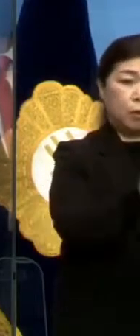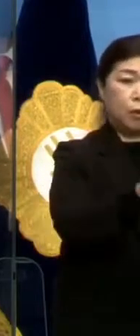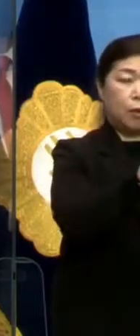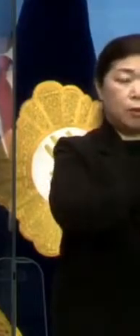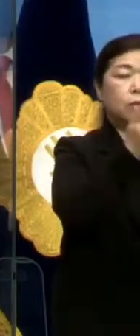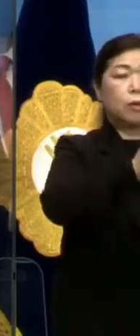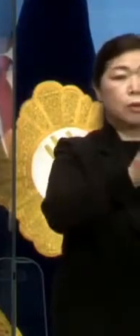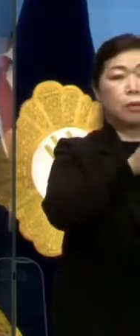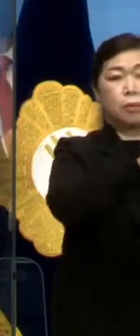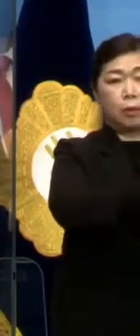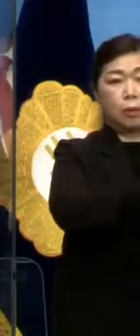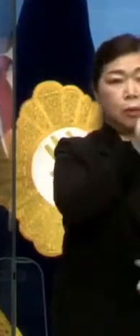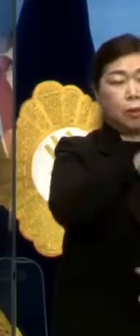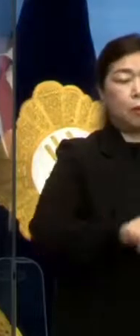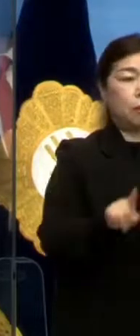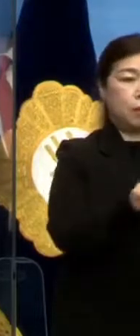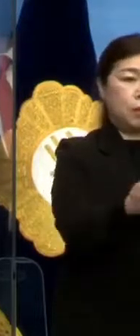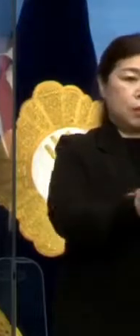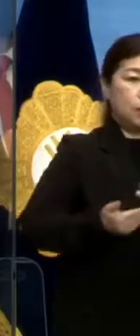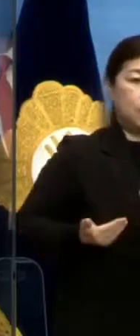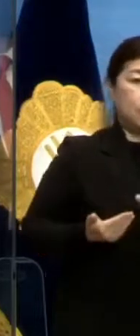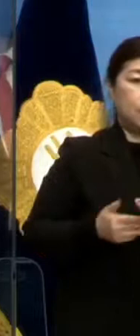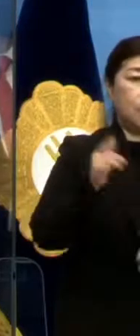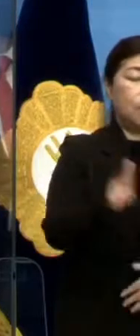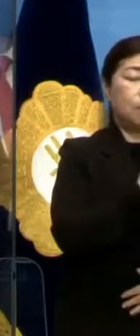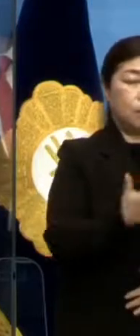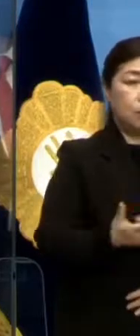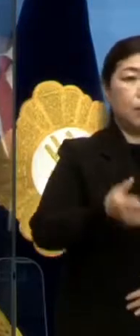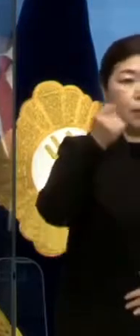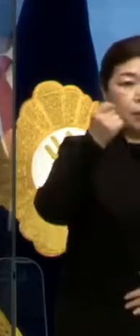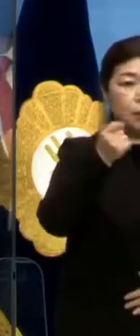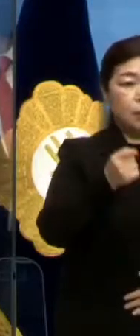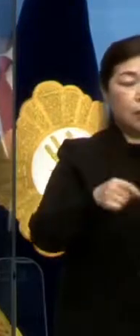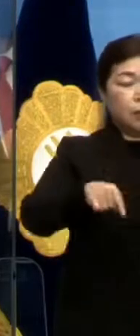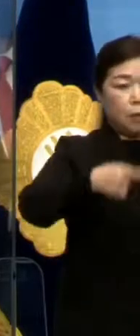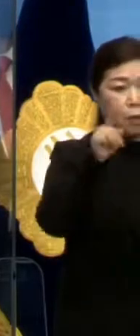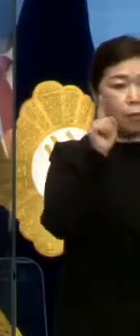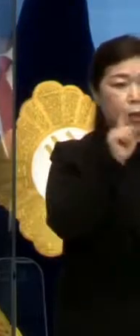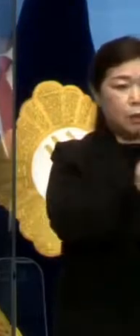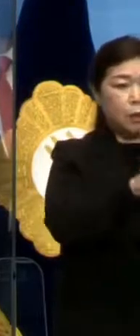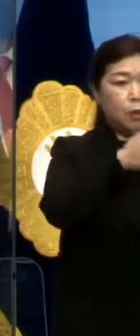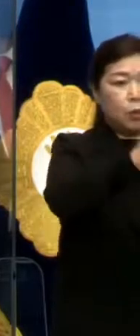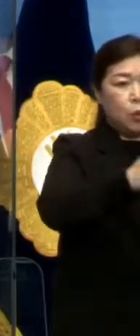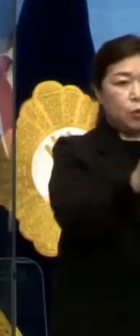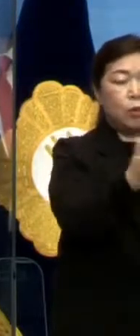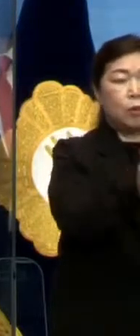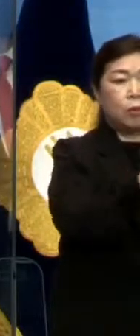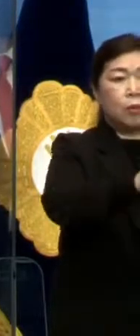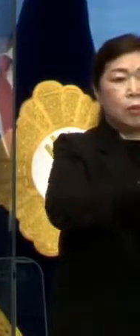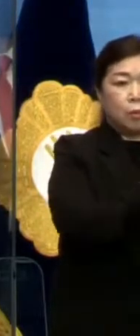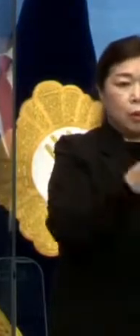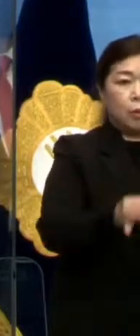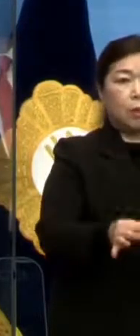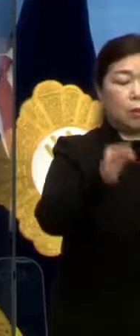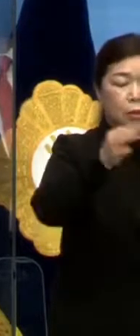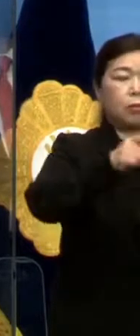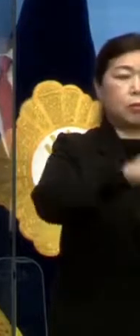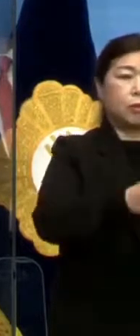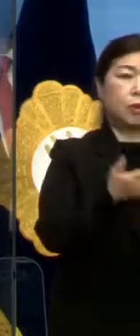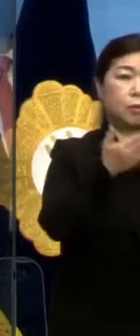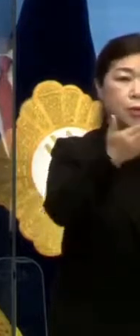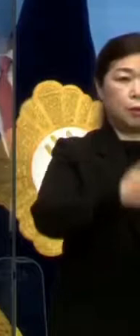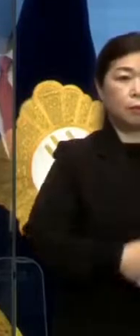것을 요구하며 선제적으로 하루빨리 설맞이 농수산물 상한액을 상향할 것을